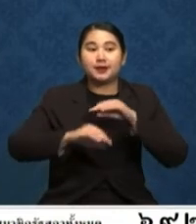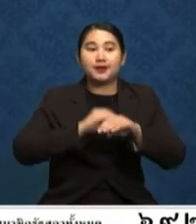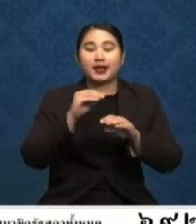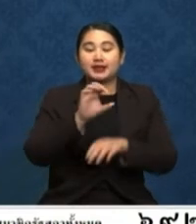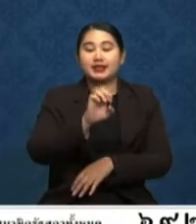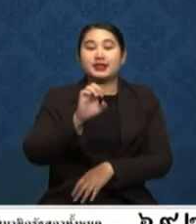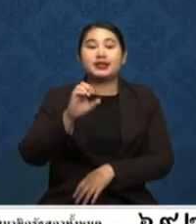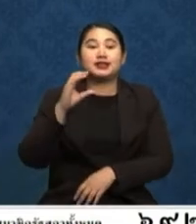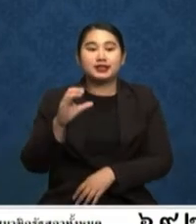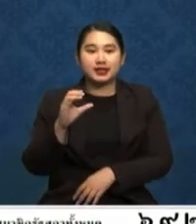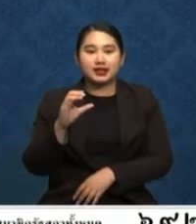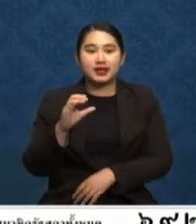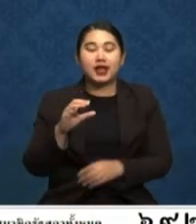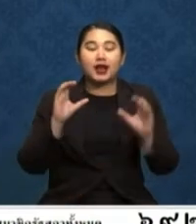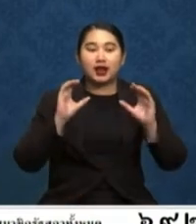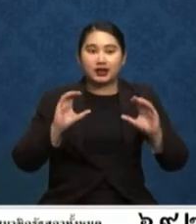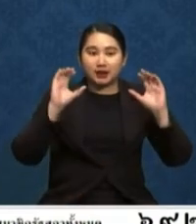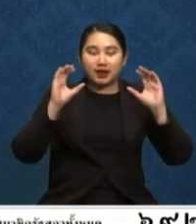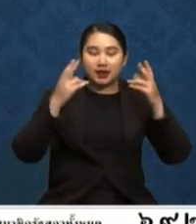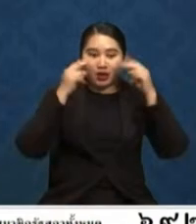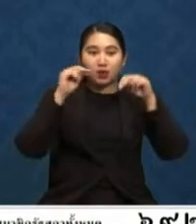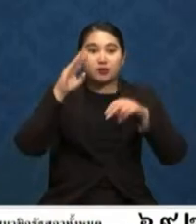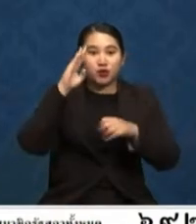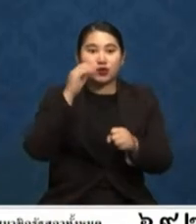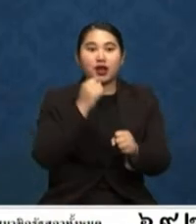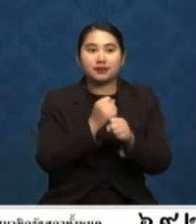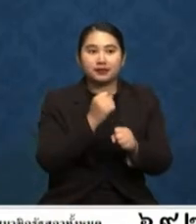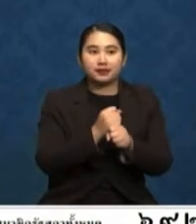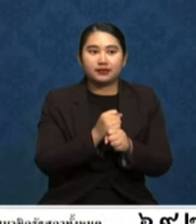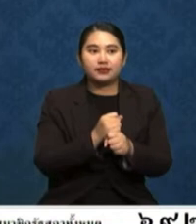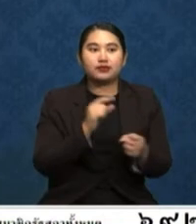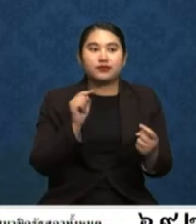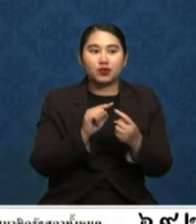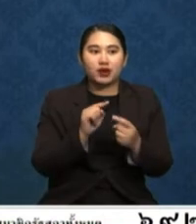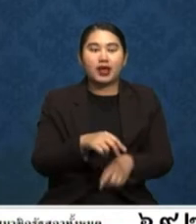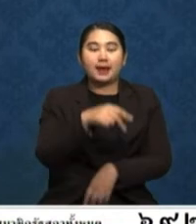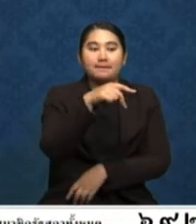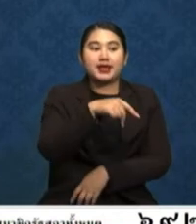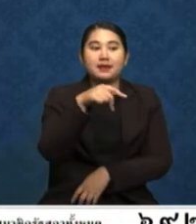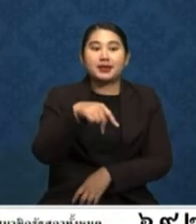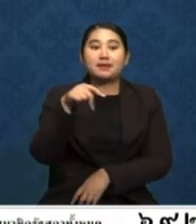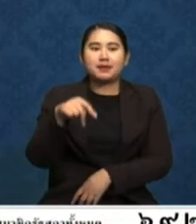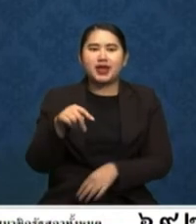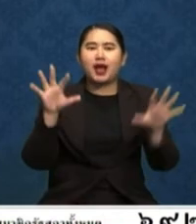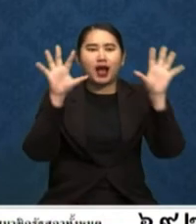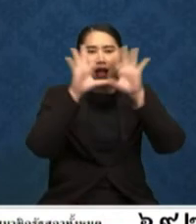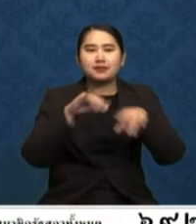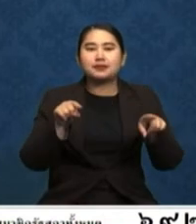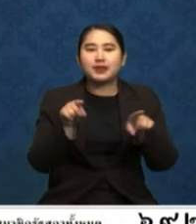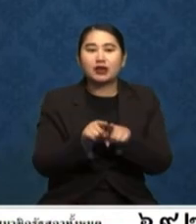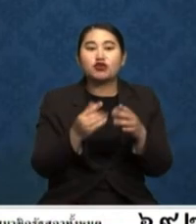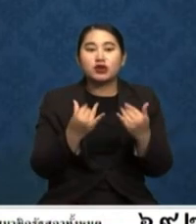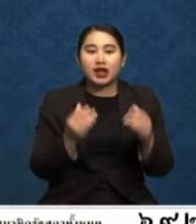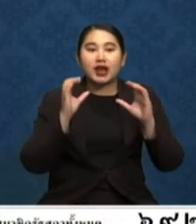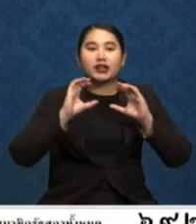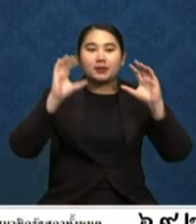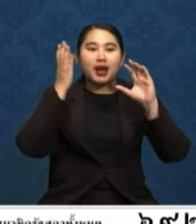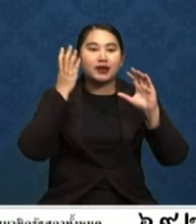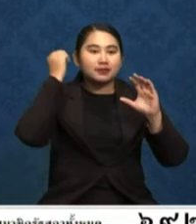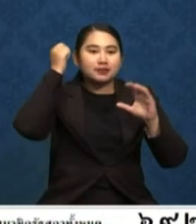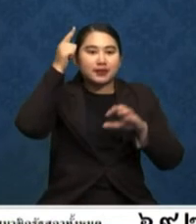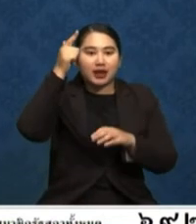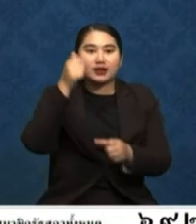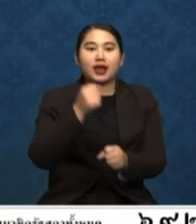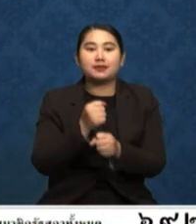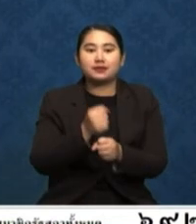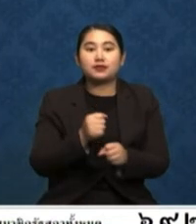eecนะคะที่รัฐบาลพลเอกประยุทธ์จะทำก็คือ pppแบบเดียวกันกับที่รัฐบาลแพทองธารทำนี่แหละค่ะ